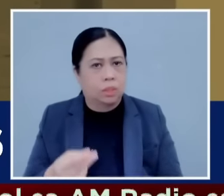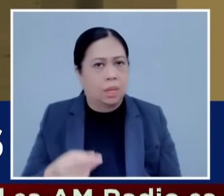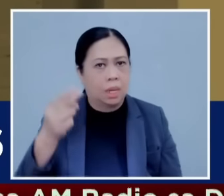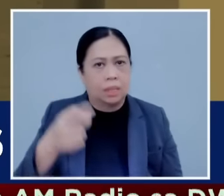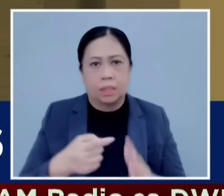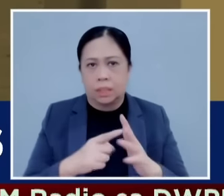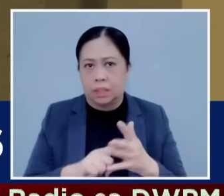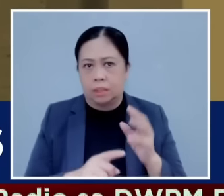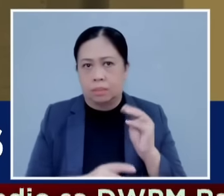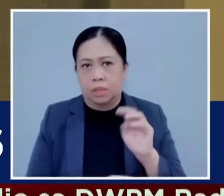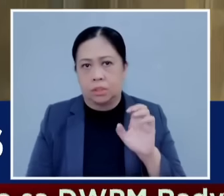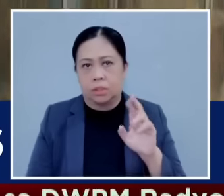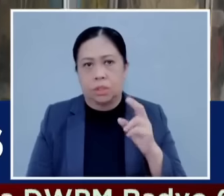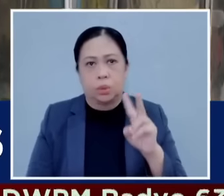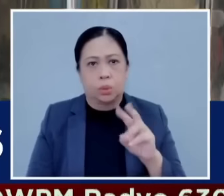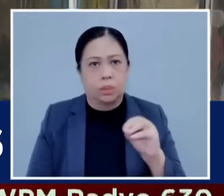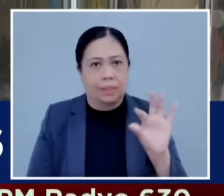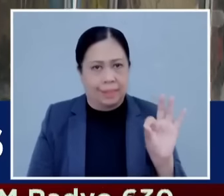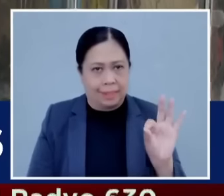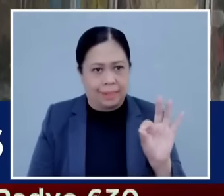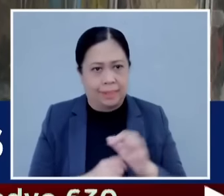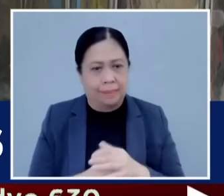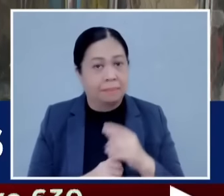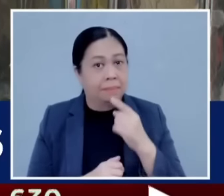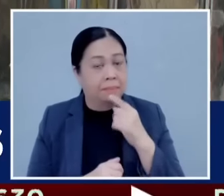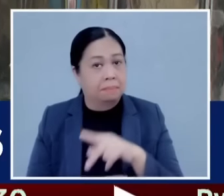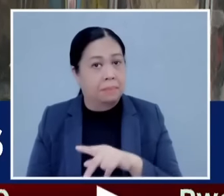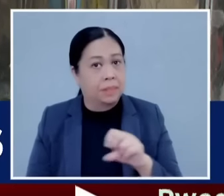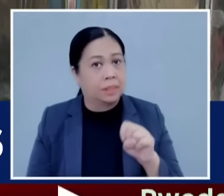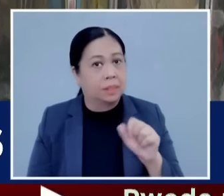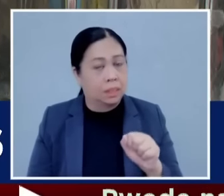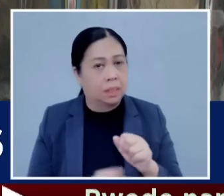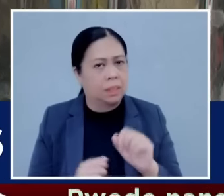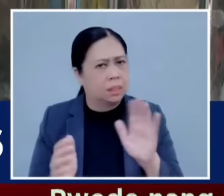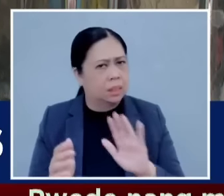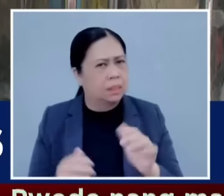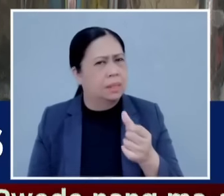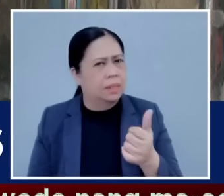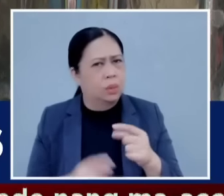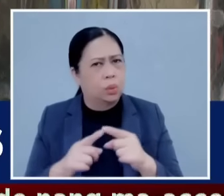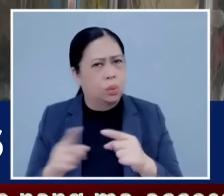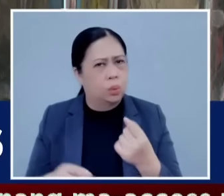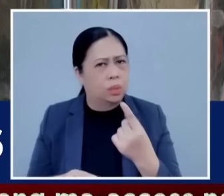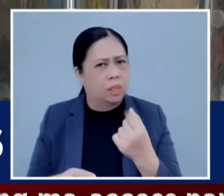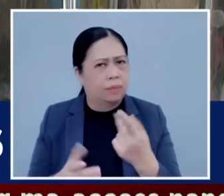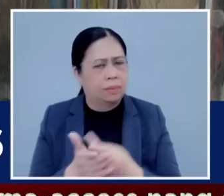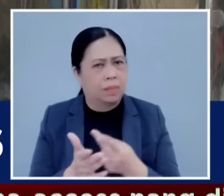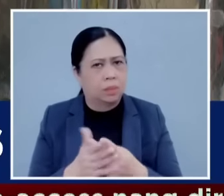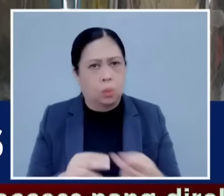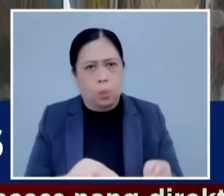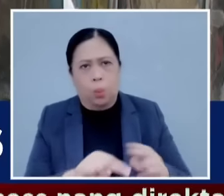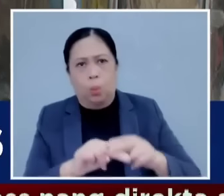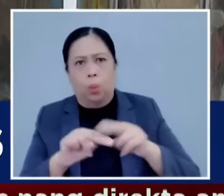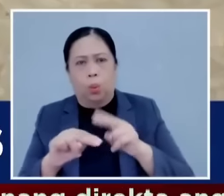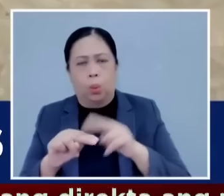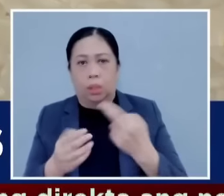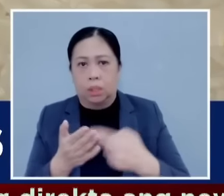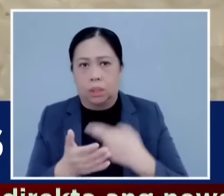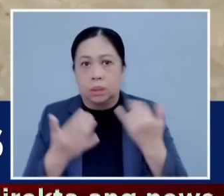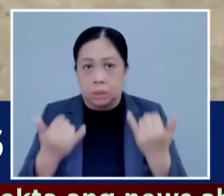noong March 2009. Ayon sa PSA, nasa 10 hanggang 11 piso ang itinaas ng presyo ng bigas